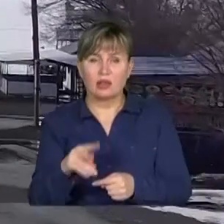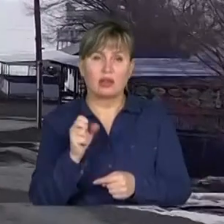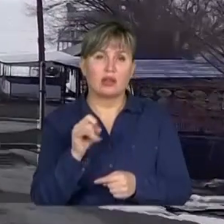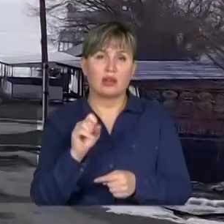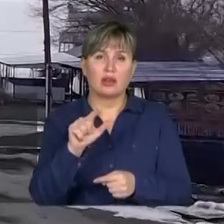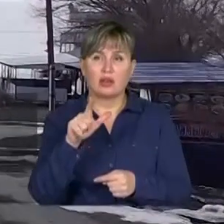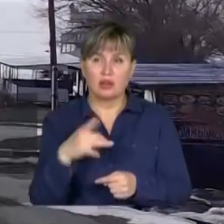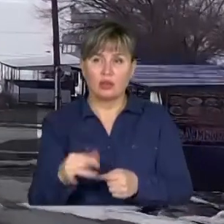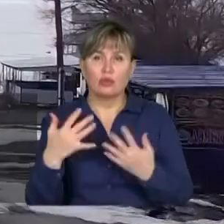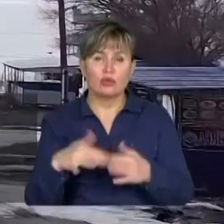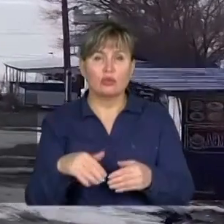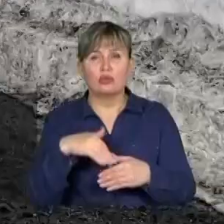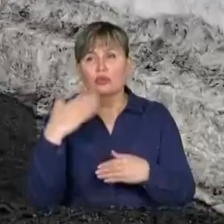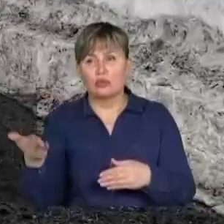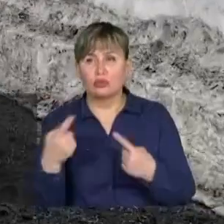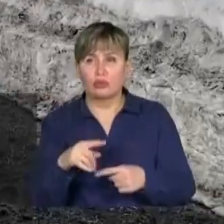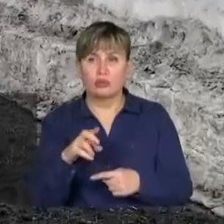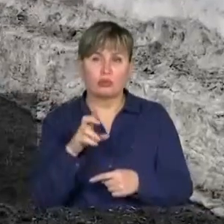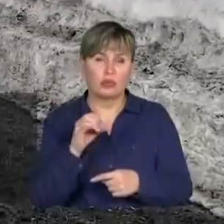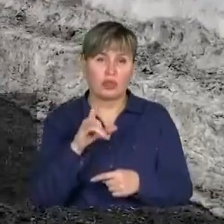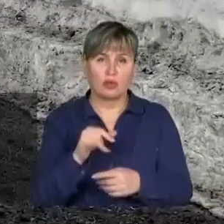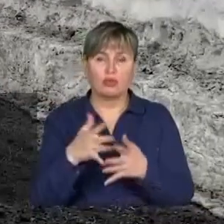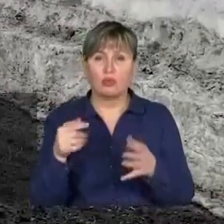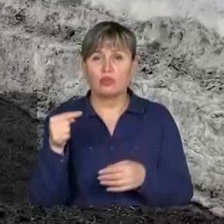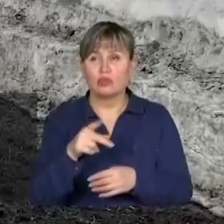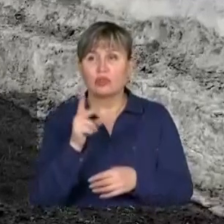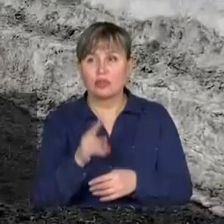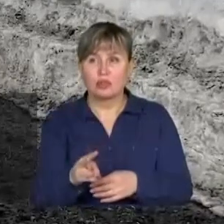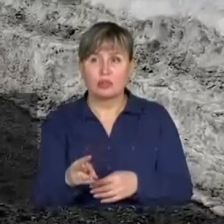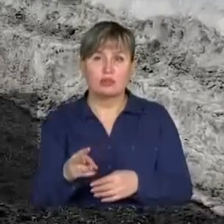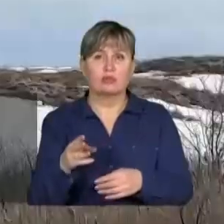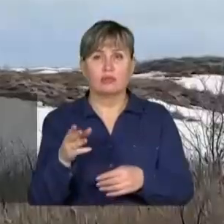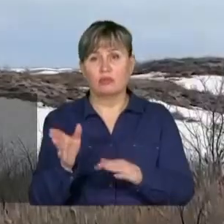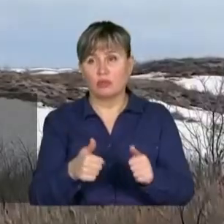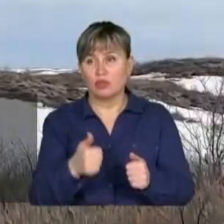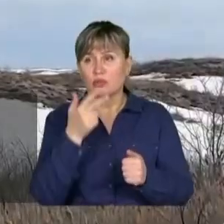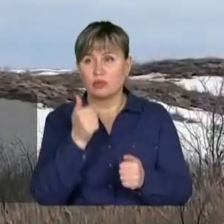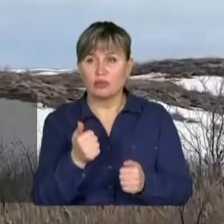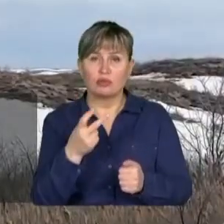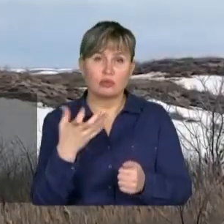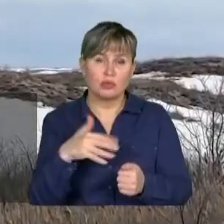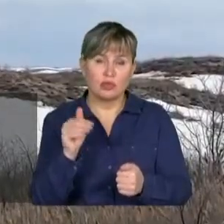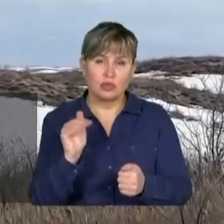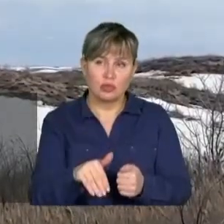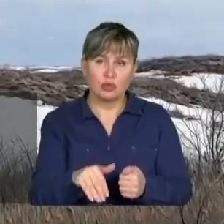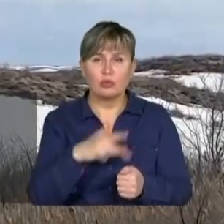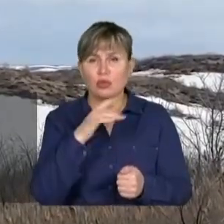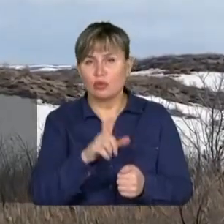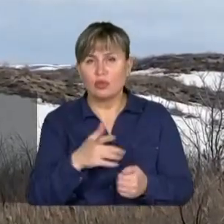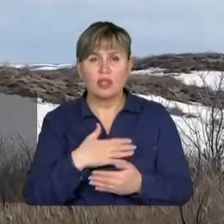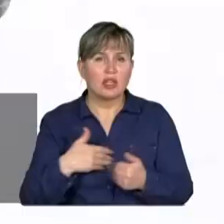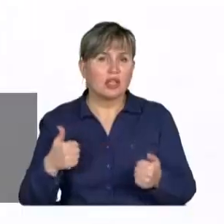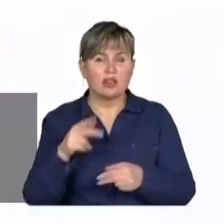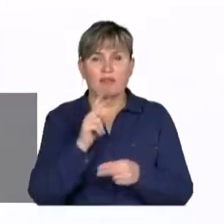заезд в Алтай, уже на другом берегу. А это больше 1000 километров, вместо привычных 250. Неудивительно, что многие люди не хотят терять